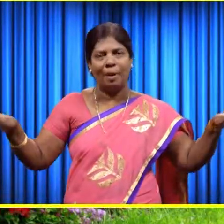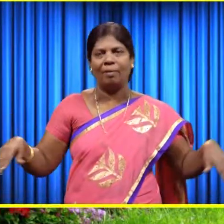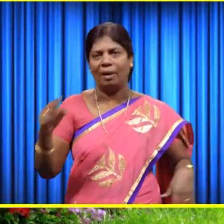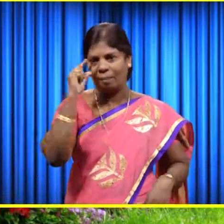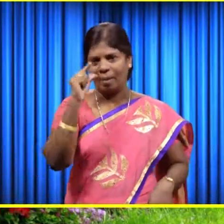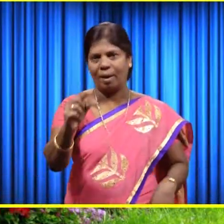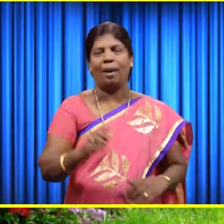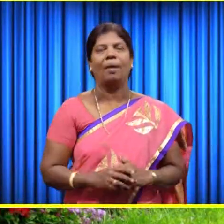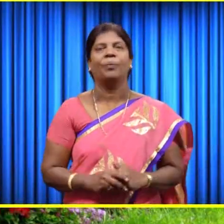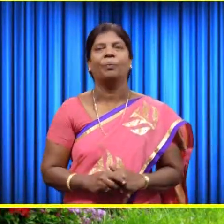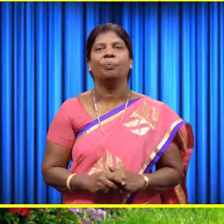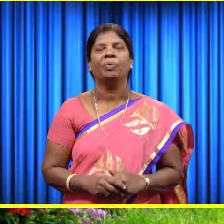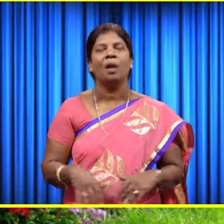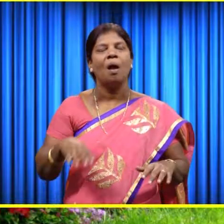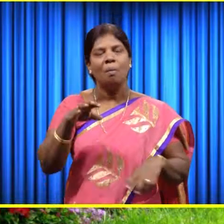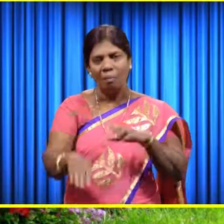பறவைகளிடத்திலே பார்க்கலாம்.